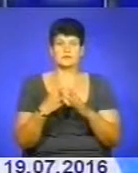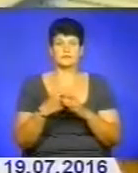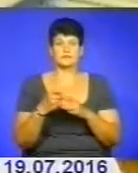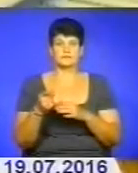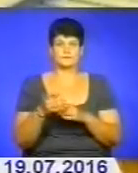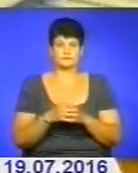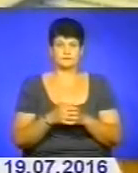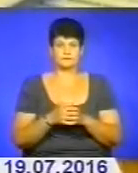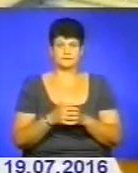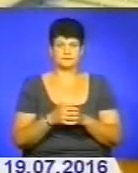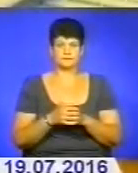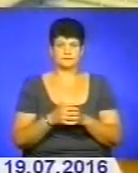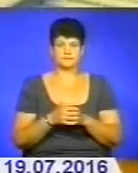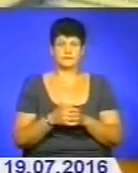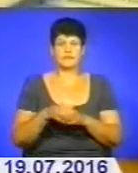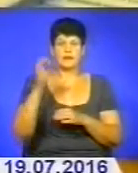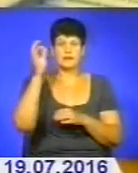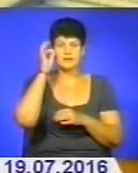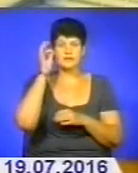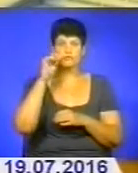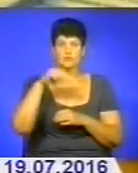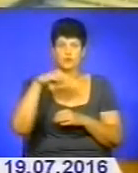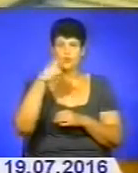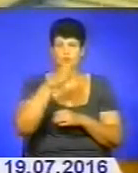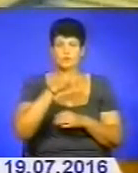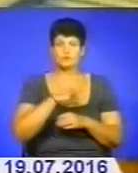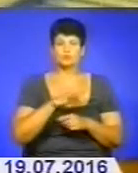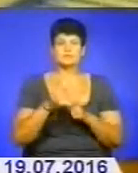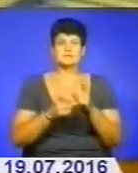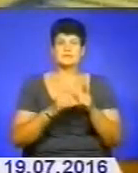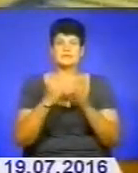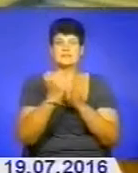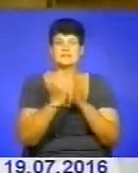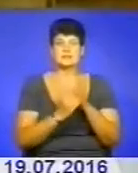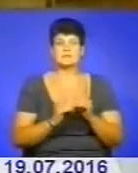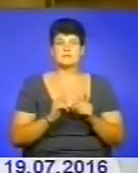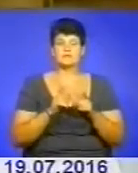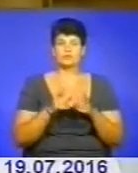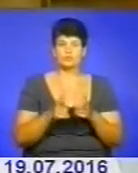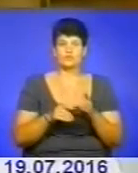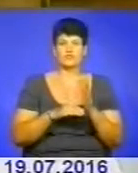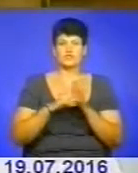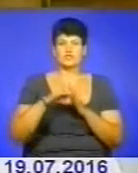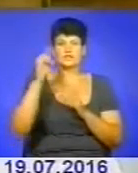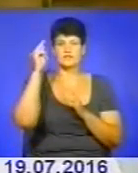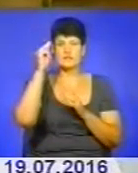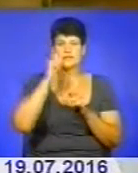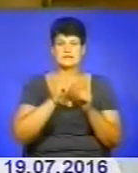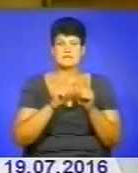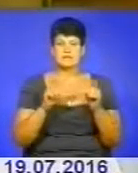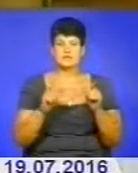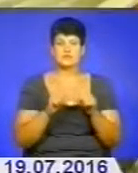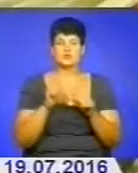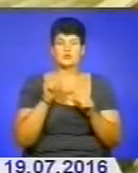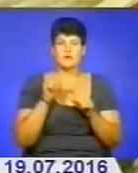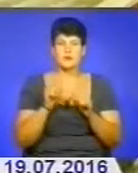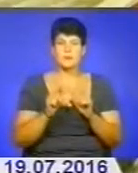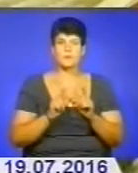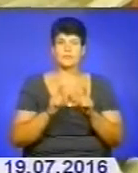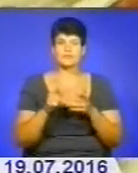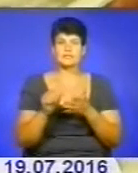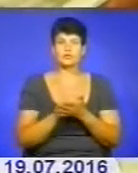вишів. Нагадаємо, що цьогоріч відбулися зміни в системі вступу до вищих навчальних закладів. Зокрема, подавати документи абітурієнти